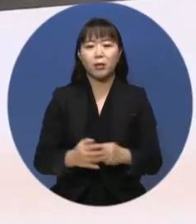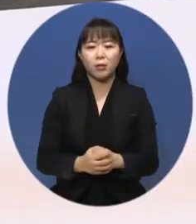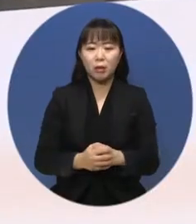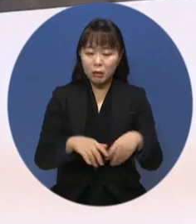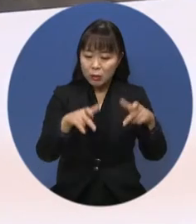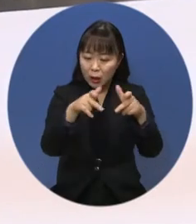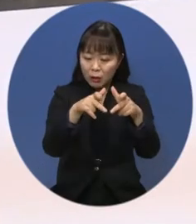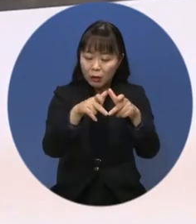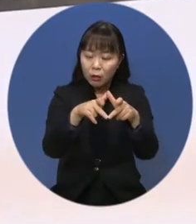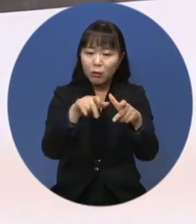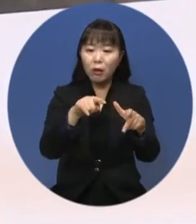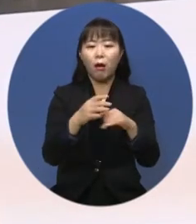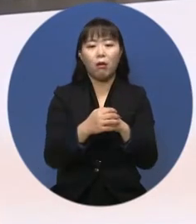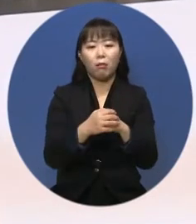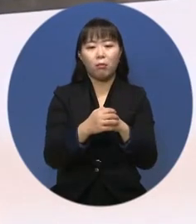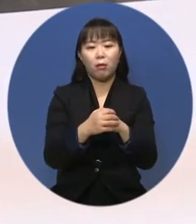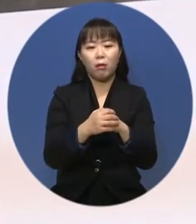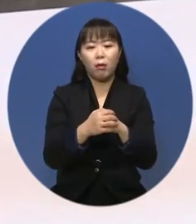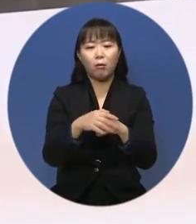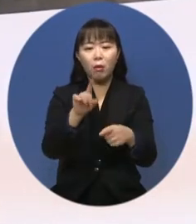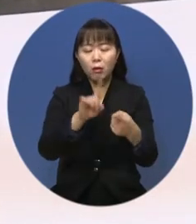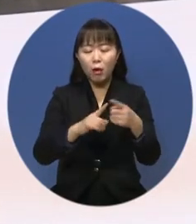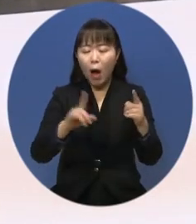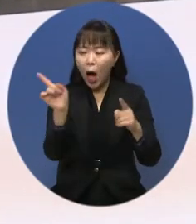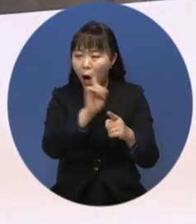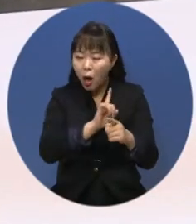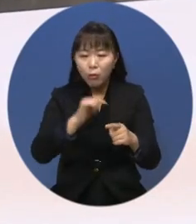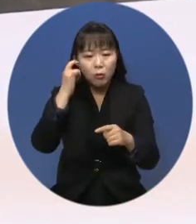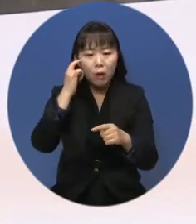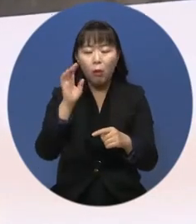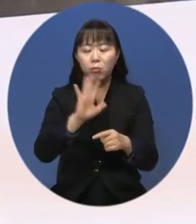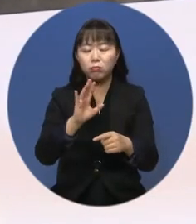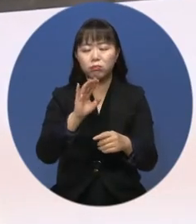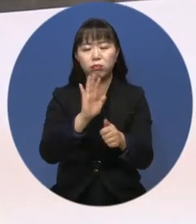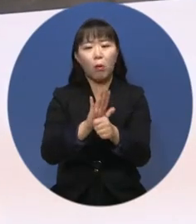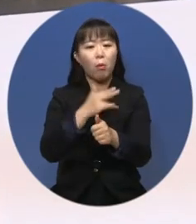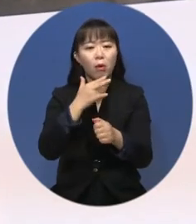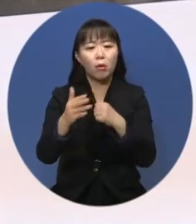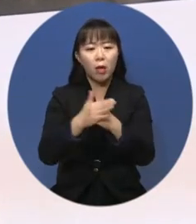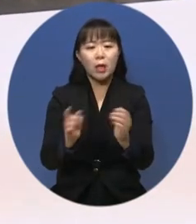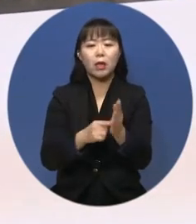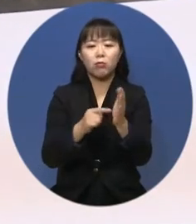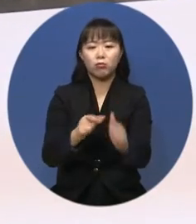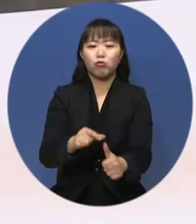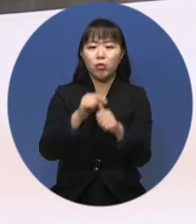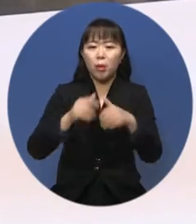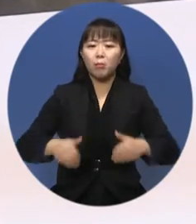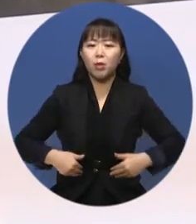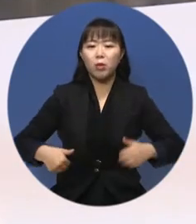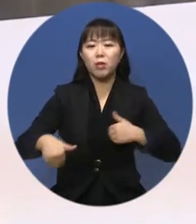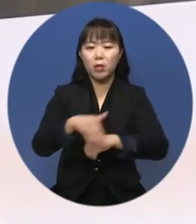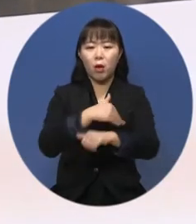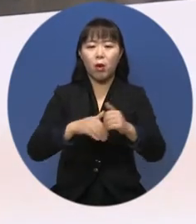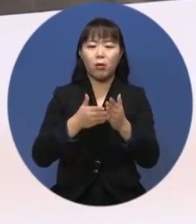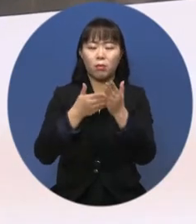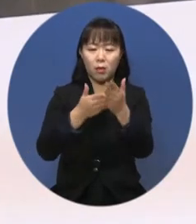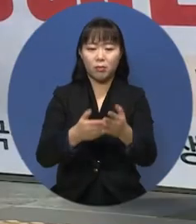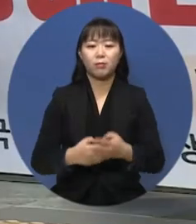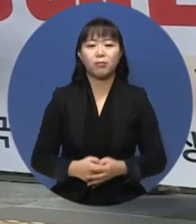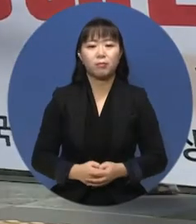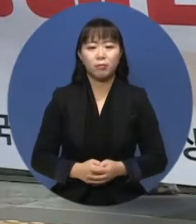장애인들은 장애를 고려한 아무런 지원을 받지 못해 긴급 구제 가 필요한 상황 이라고 주장했습니다